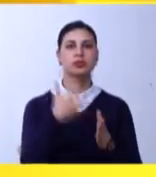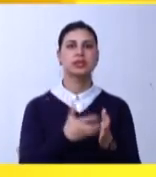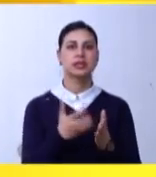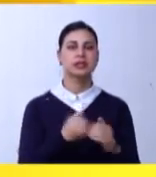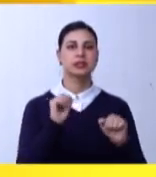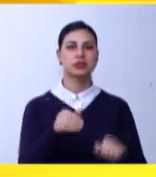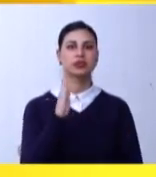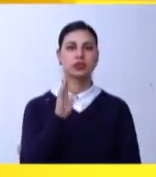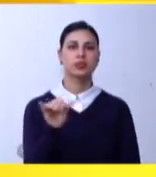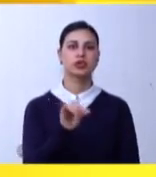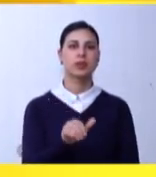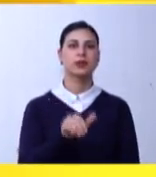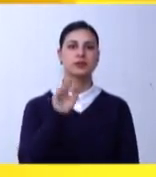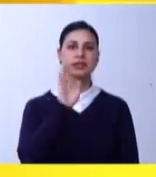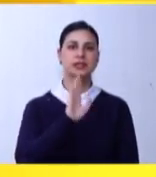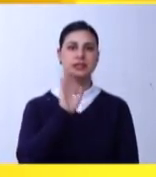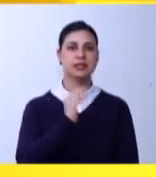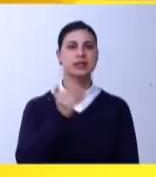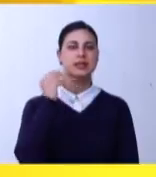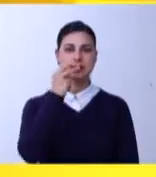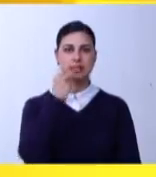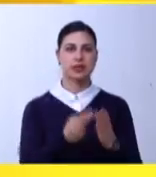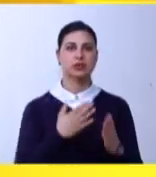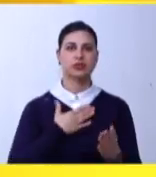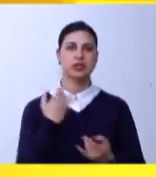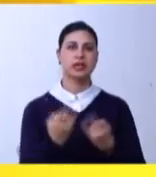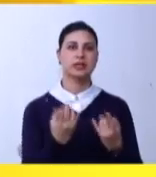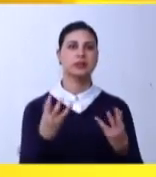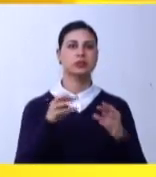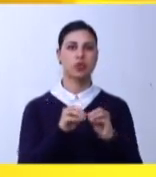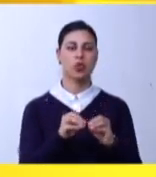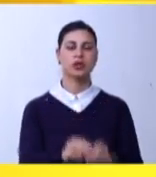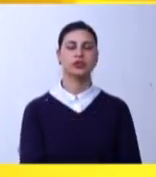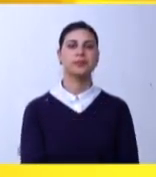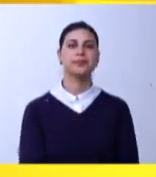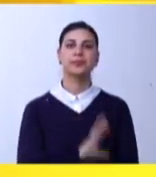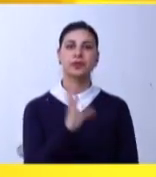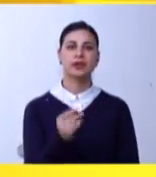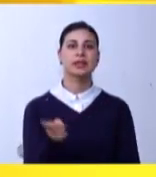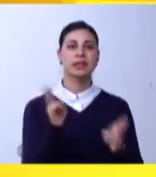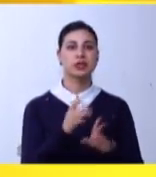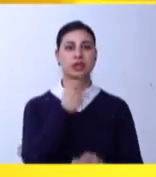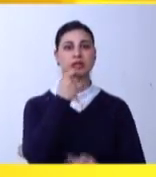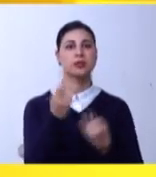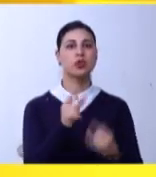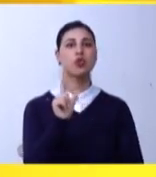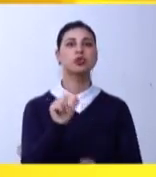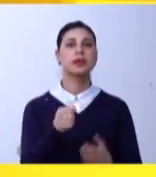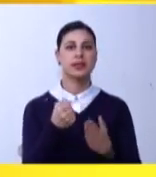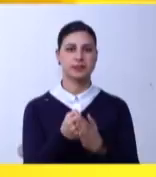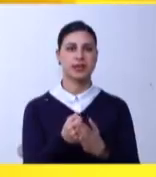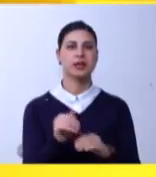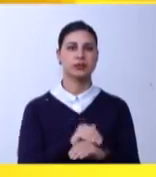საშუალება ექნება შაბათს და კვირას დილით ადრე ნახოს ჩვენი გადაცემების კოლაჟი. ყველა დანარჩენ მაყურებელს კი